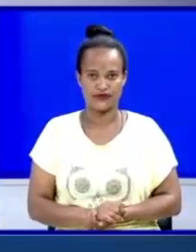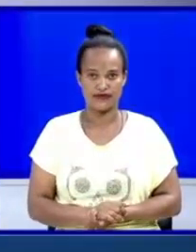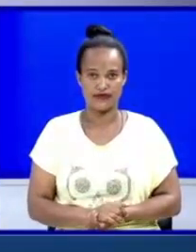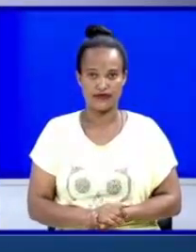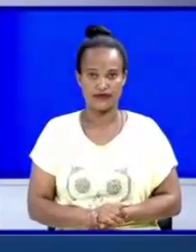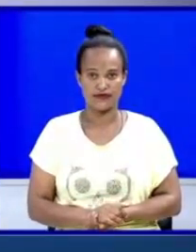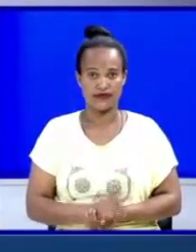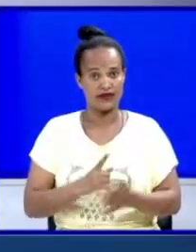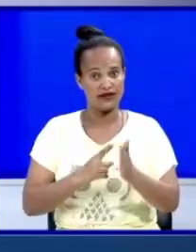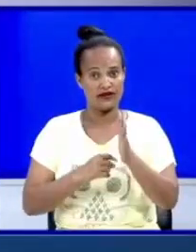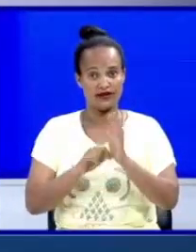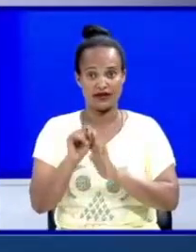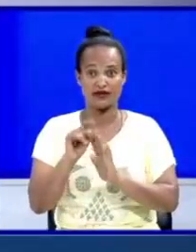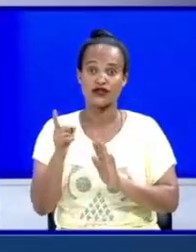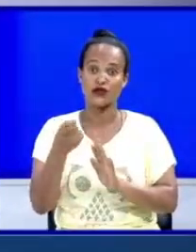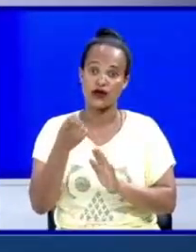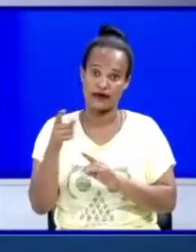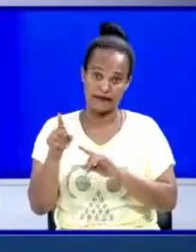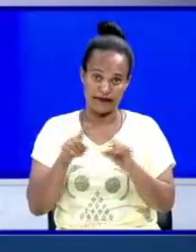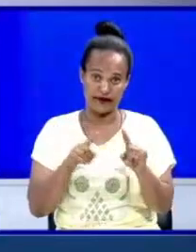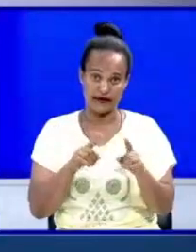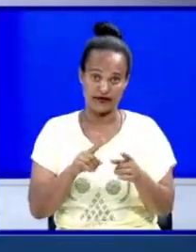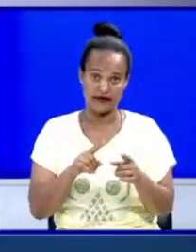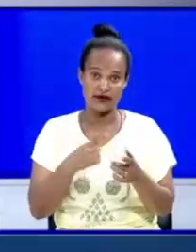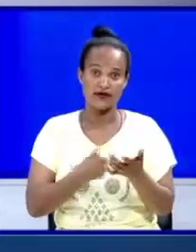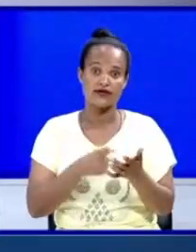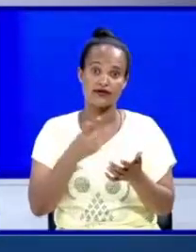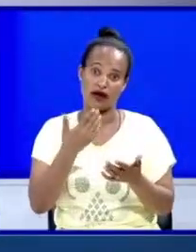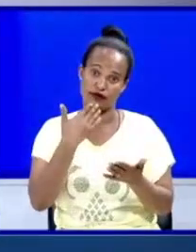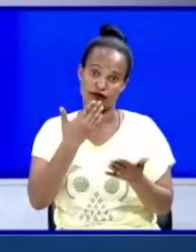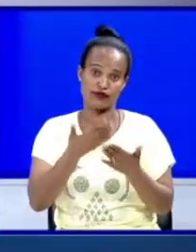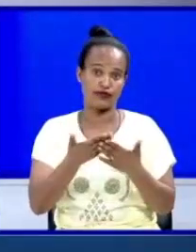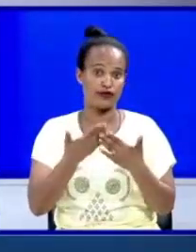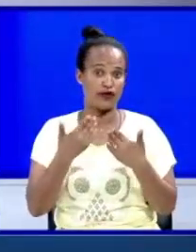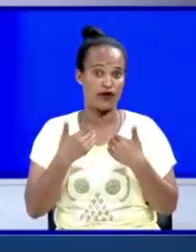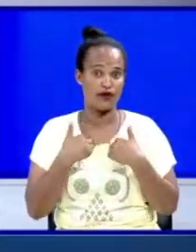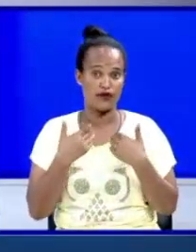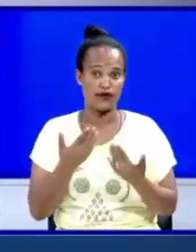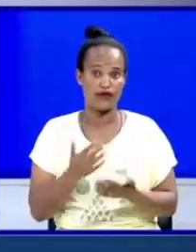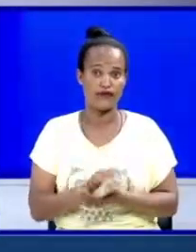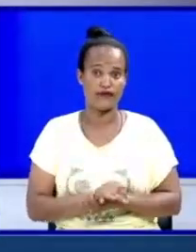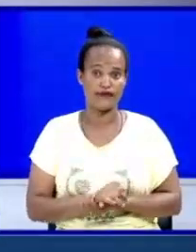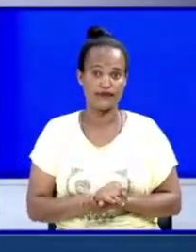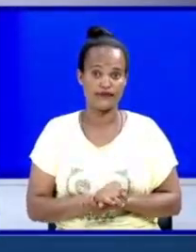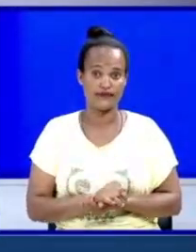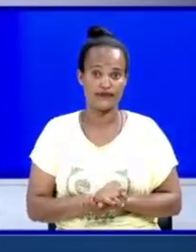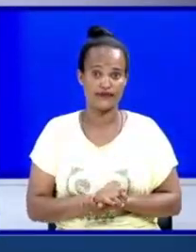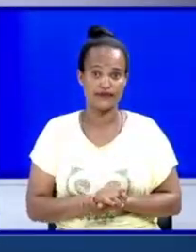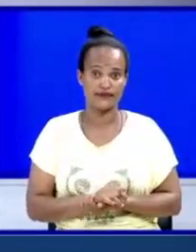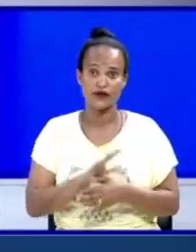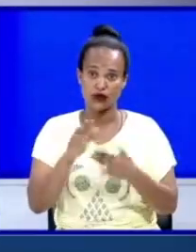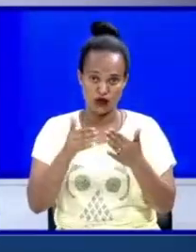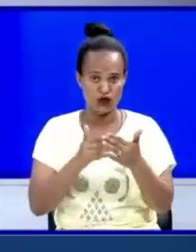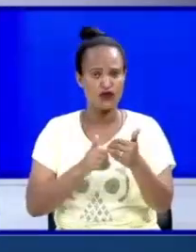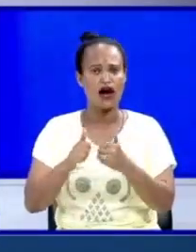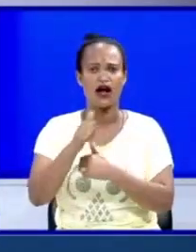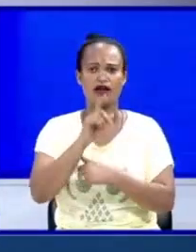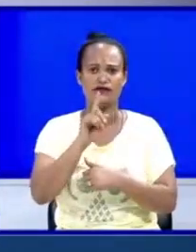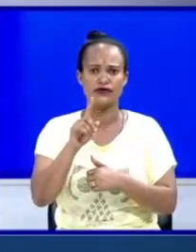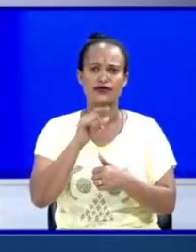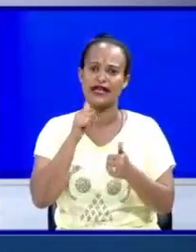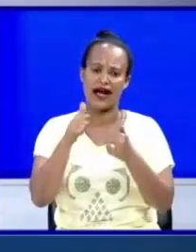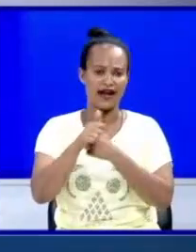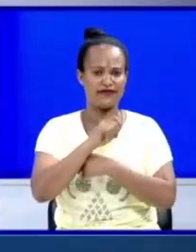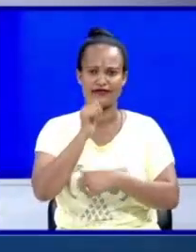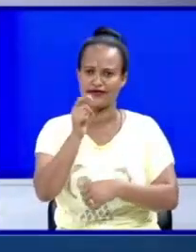ኩነታት ትግራይ ስለዝኾነ እምበር እዚ ድኣ ፅቡቅ እንድ ምንማ ይብሉ ግናይ ኩሉ ክሓልፍ እዩ እዚ ሓልፍ